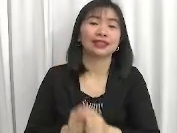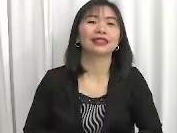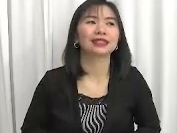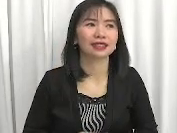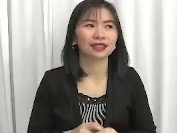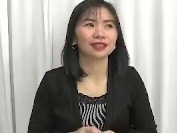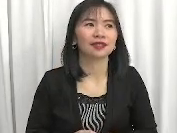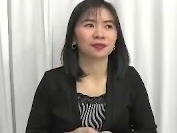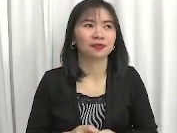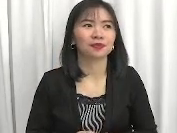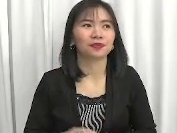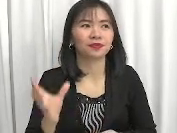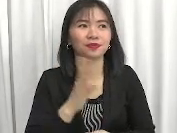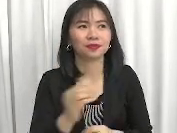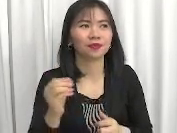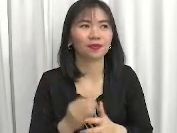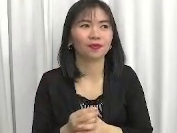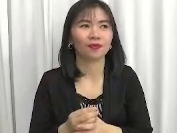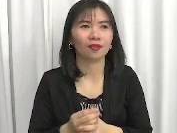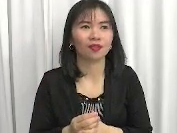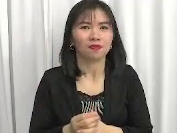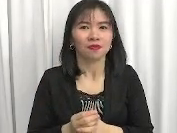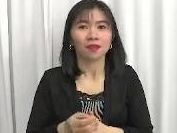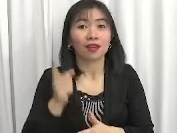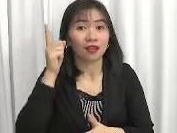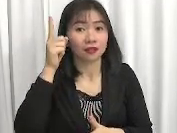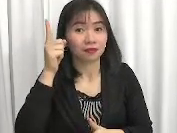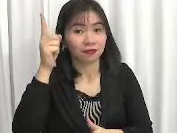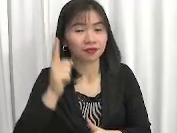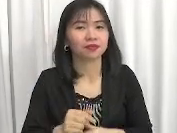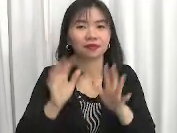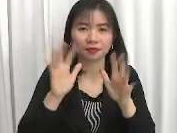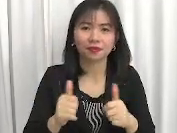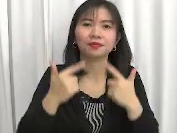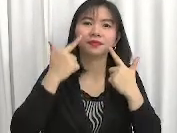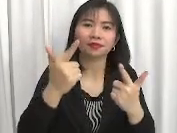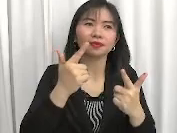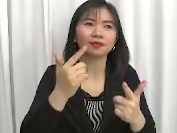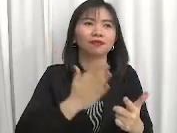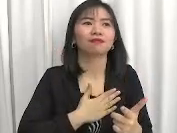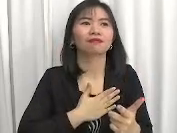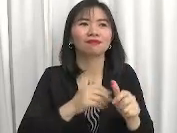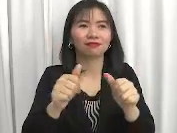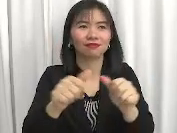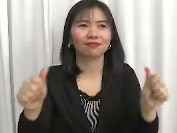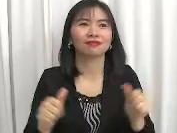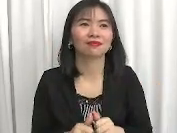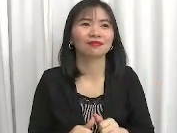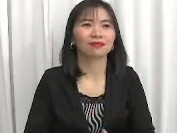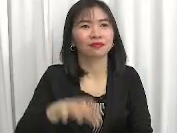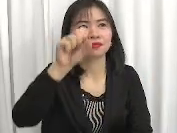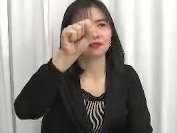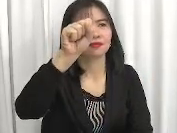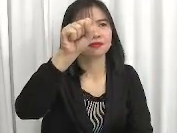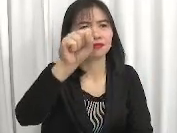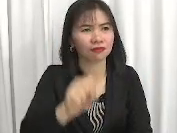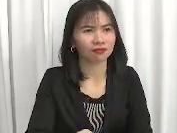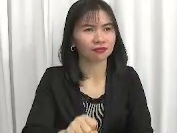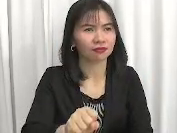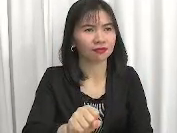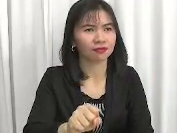Amen. Pwede mo rin batiin yung mga area mo? Sa lahat ng area ko, mga South family,